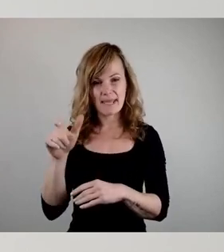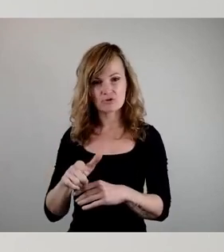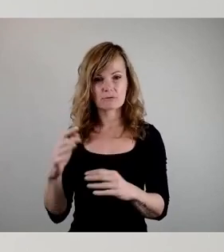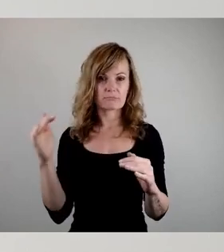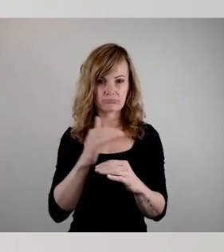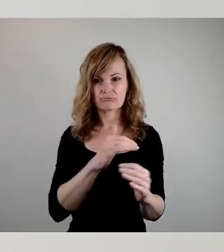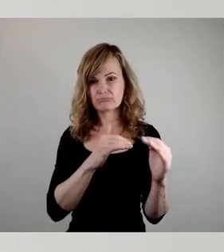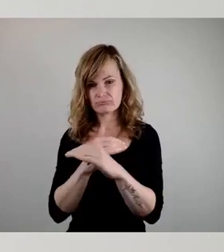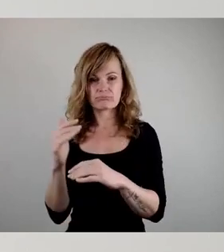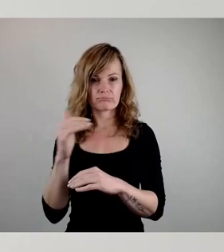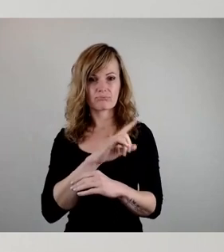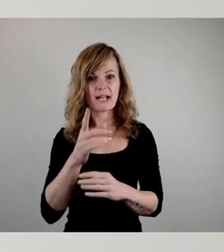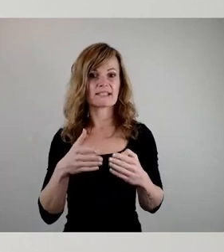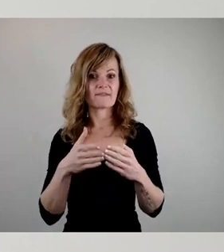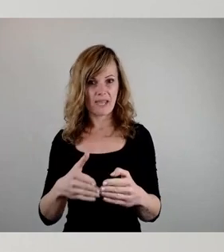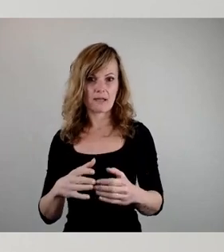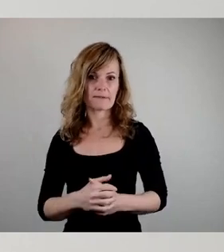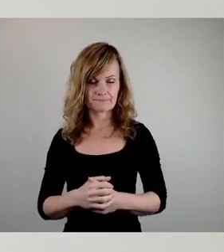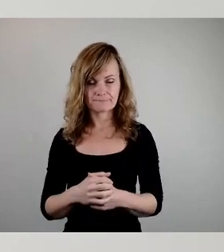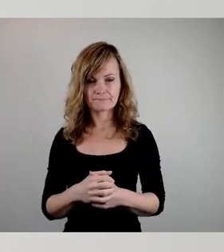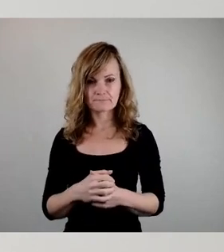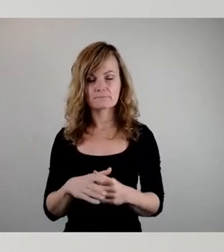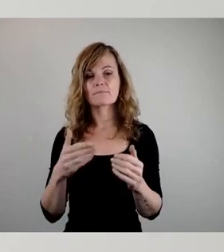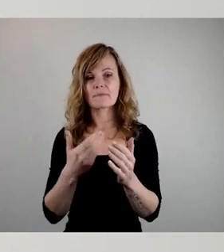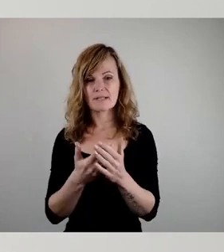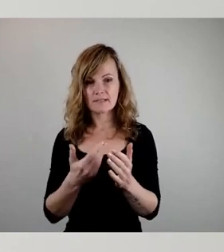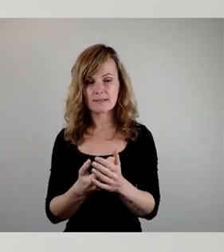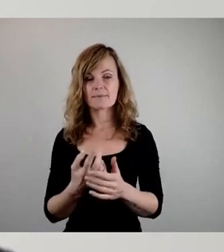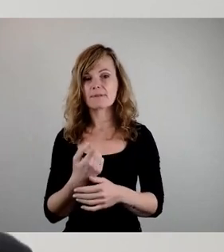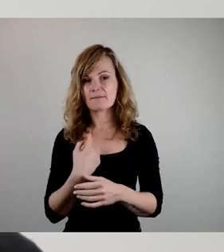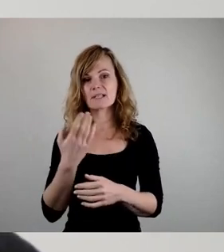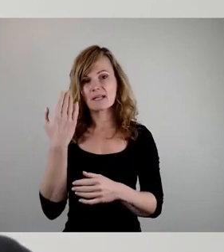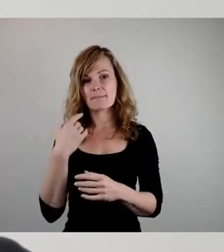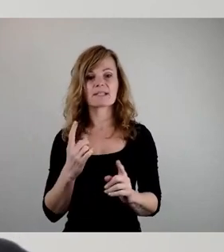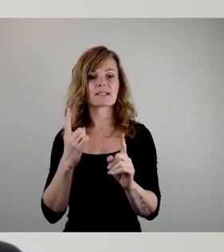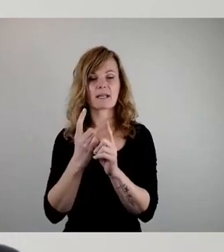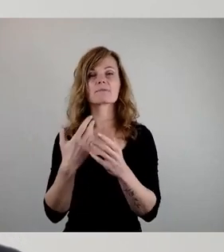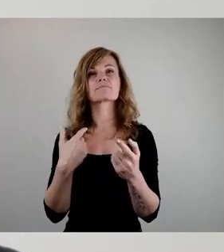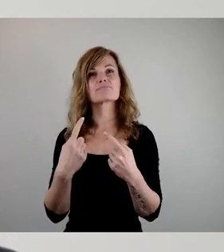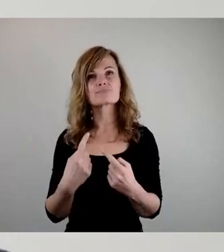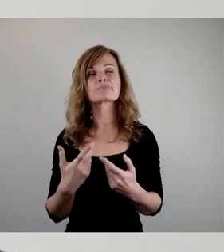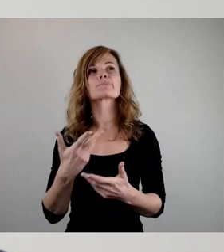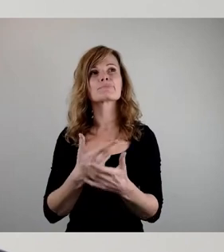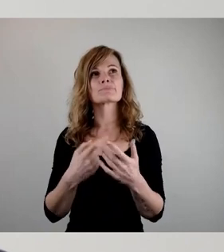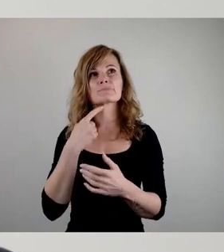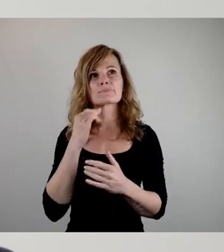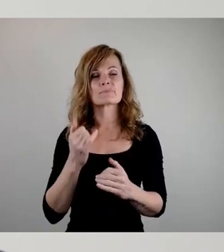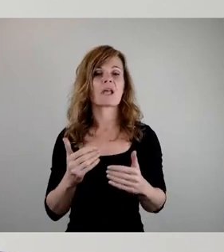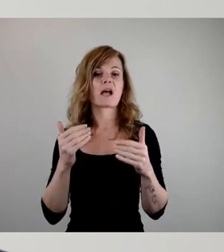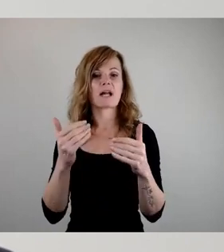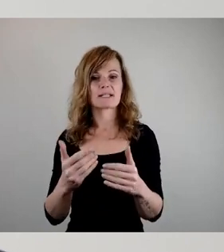als mit der Fähre. Deshalb haben wir in dem Treffen gesagt, eine nachhaltige Verbindungswirkung aktuell hat eher